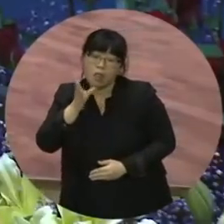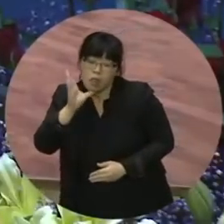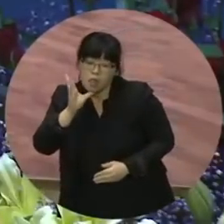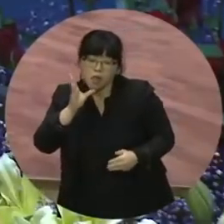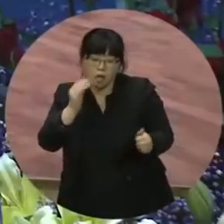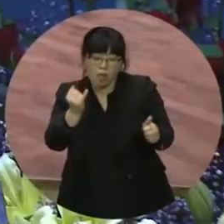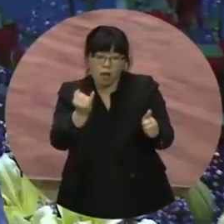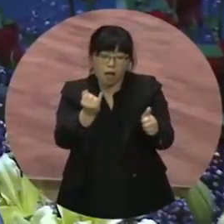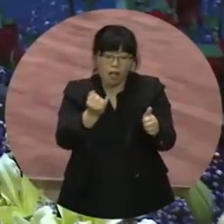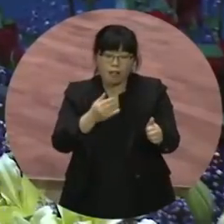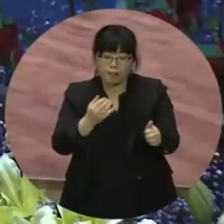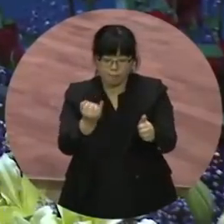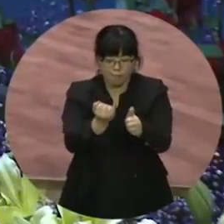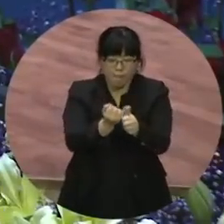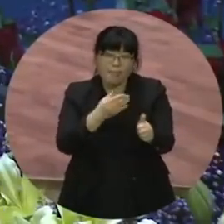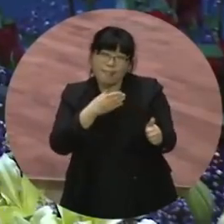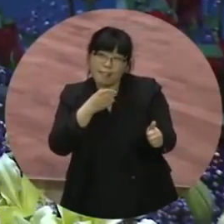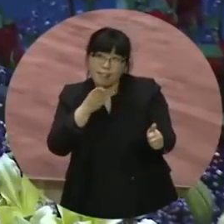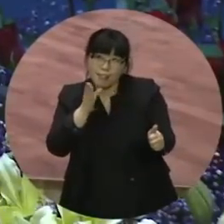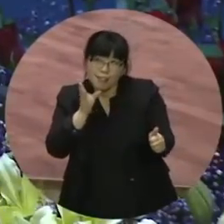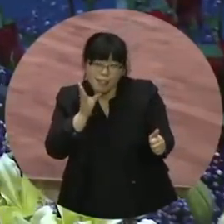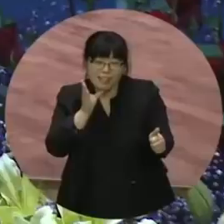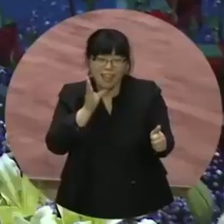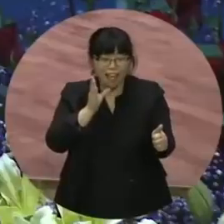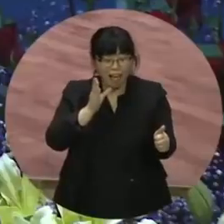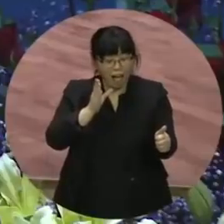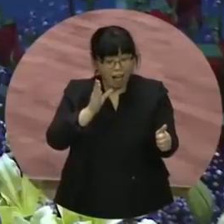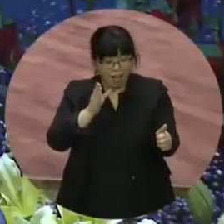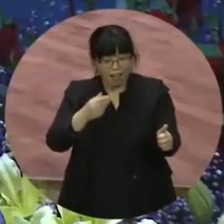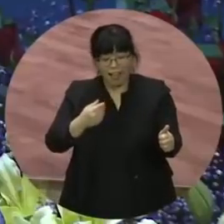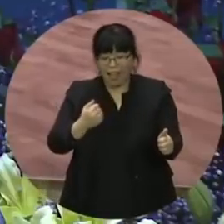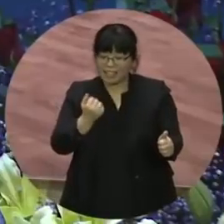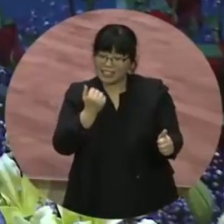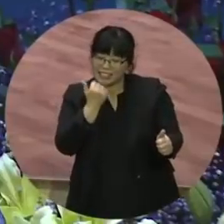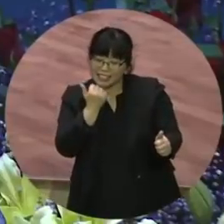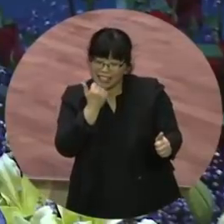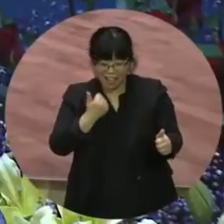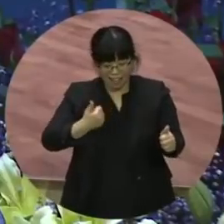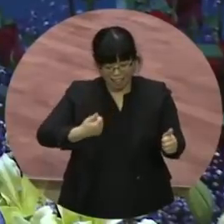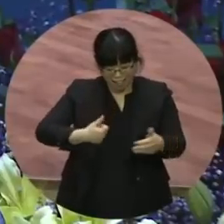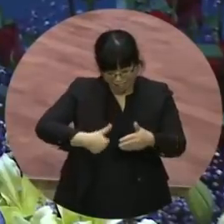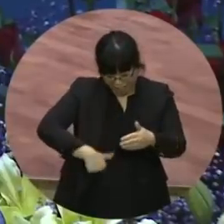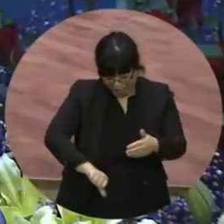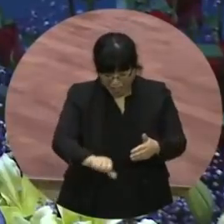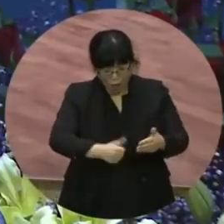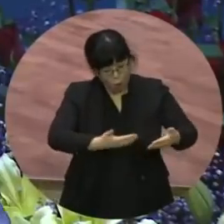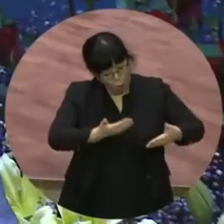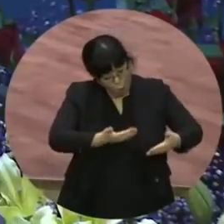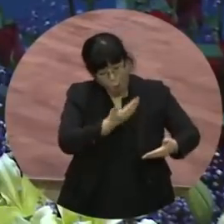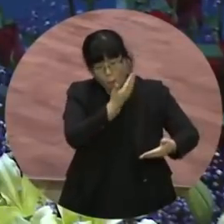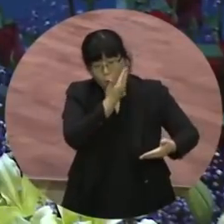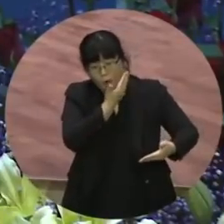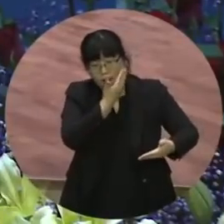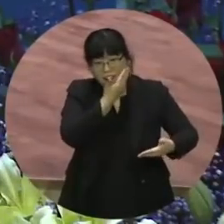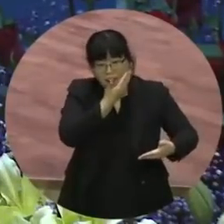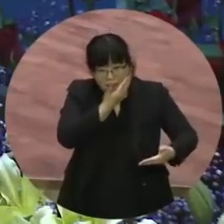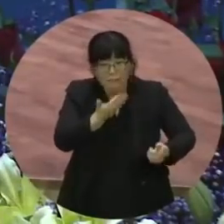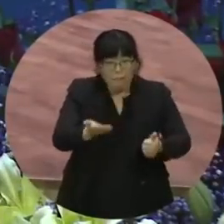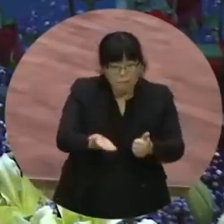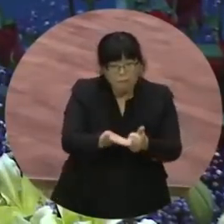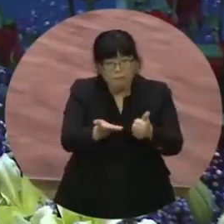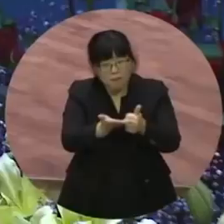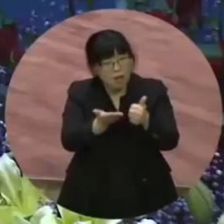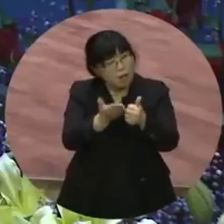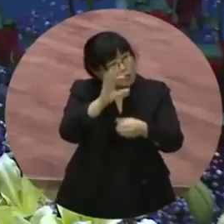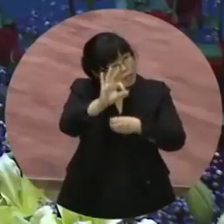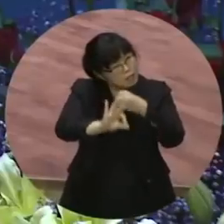낳으니 얼마나 행복하겠어요. 얼마나 귀엽겠어요. 얼마나 사랑스럽겠어요. 그래가지고 이 아브라함하고